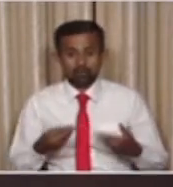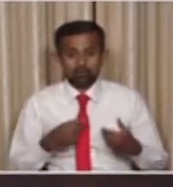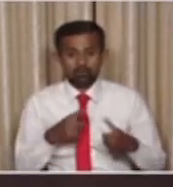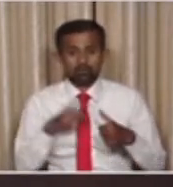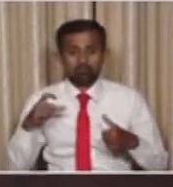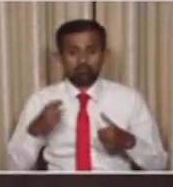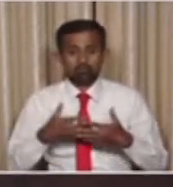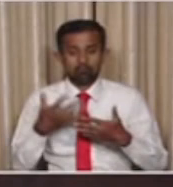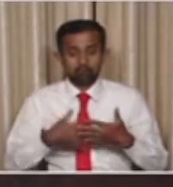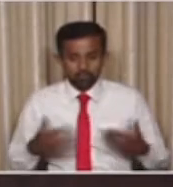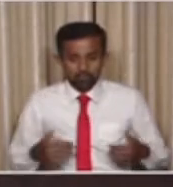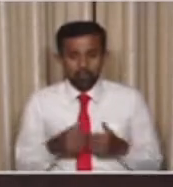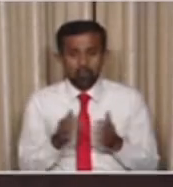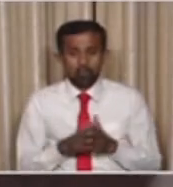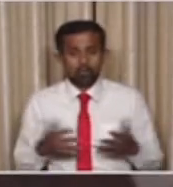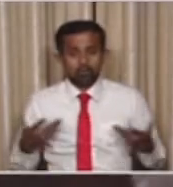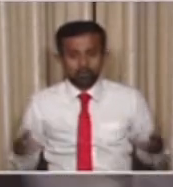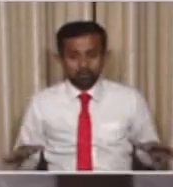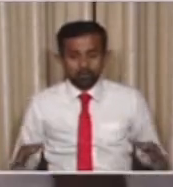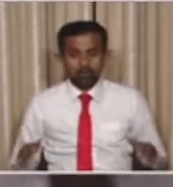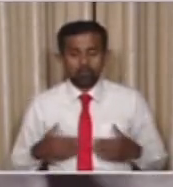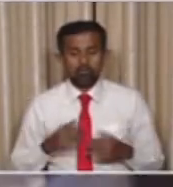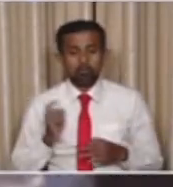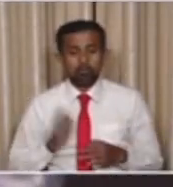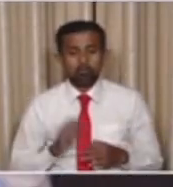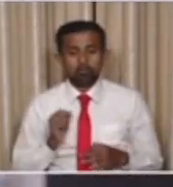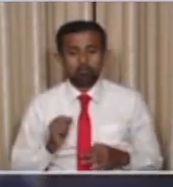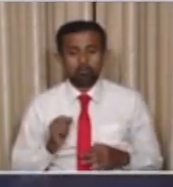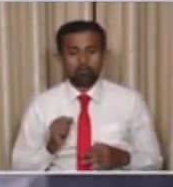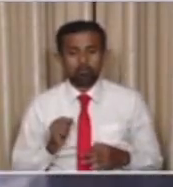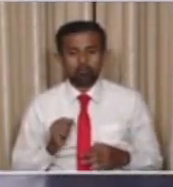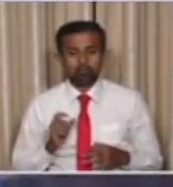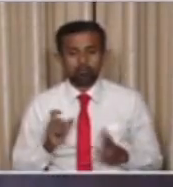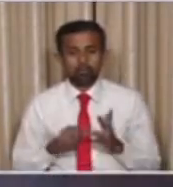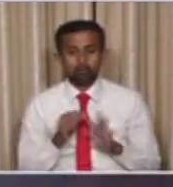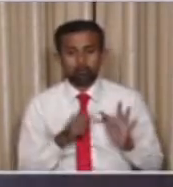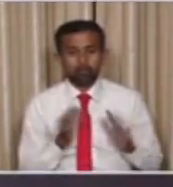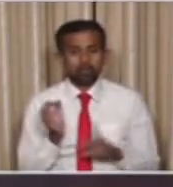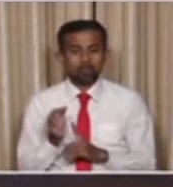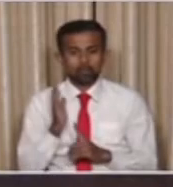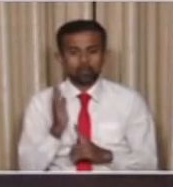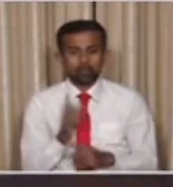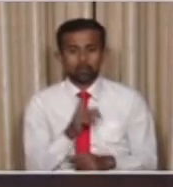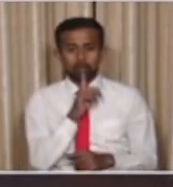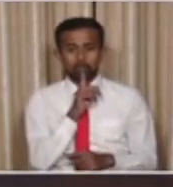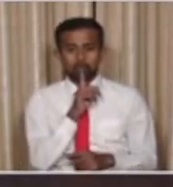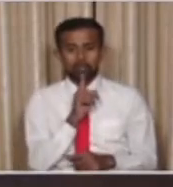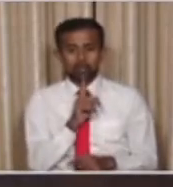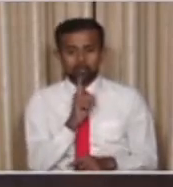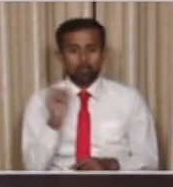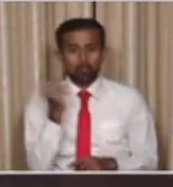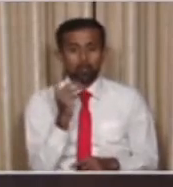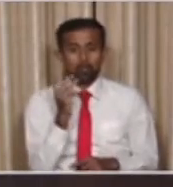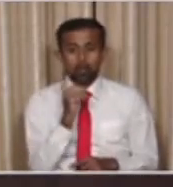විගණන වාර්තා අවසන් කළා, ඔක්කොම සියල්ල කරලා ඉවරයි. අපිට තියෙන ප්‍රශ්නේ මේකයි. කෝප් කමිටුවේ සභාපති මෙහෙම කරයි කියලා මුලක් ඔක්කොම වහලා